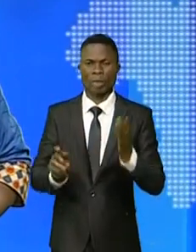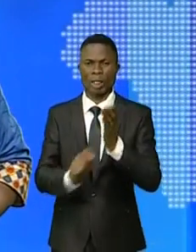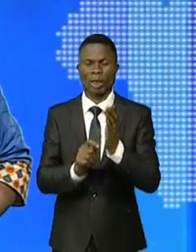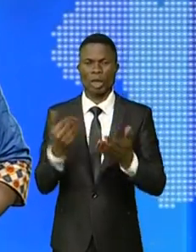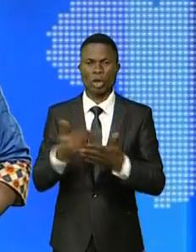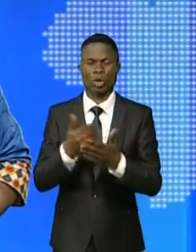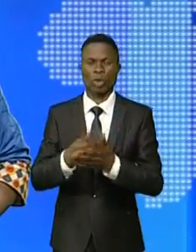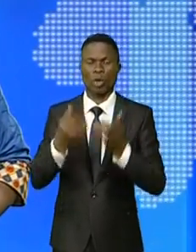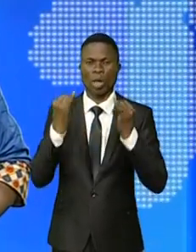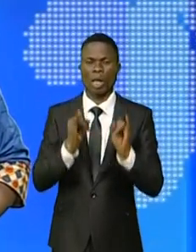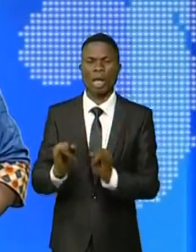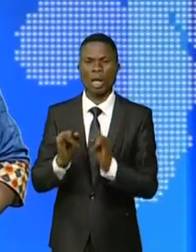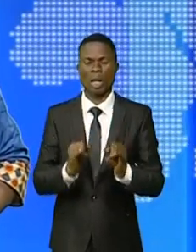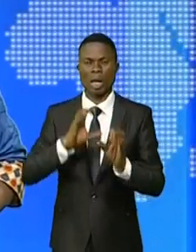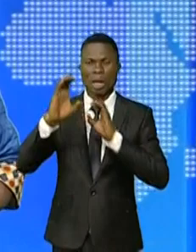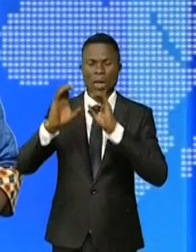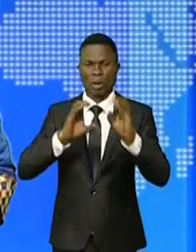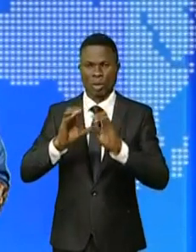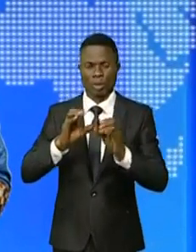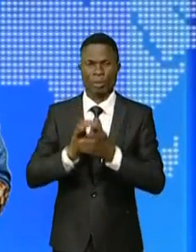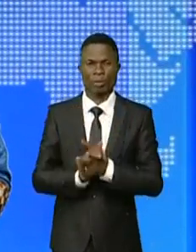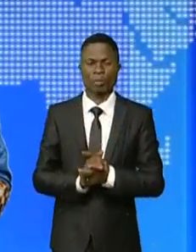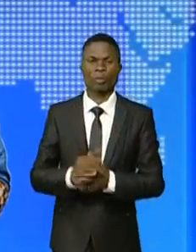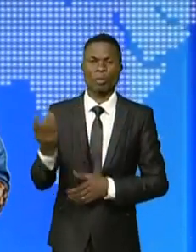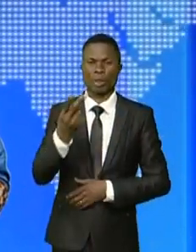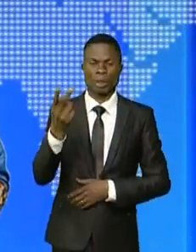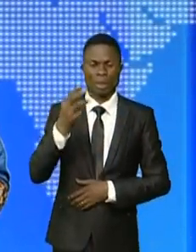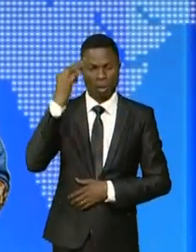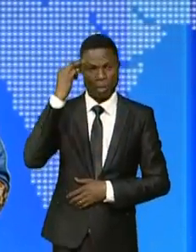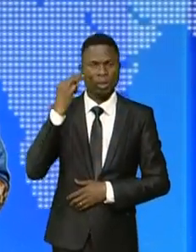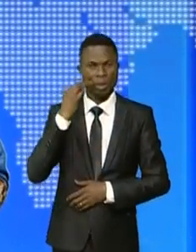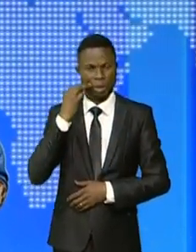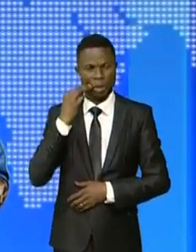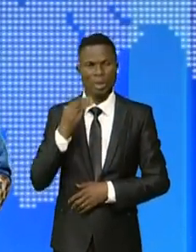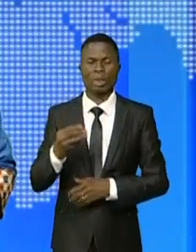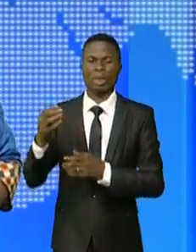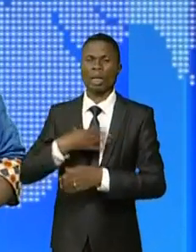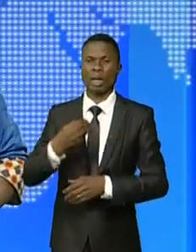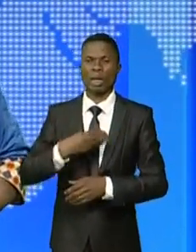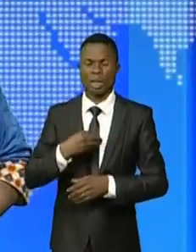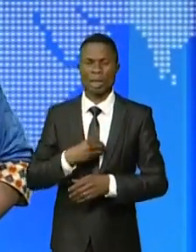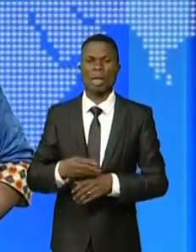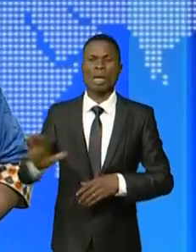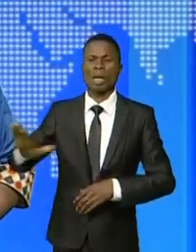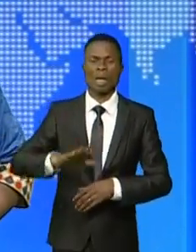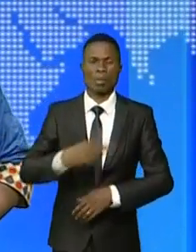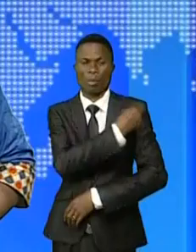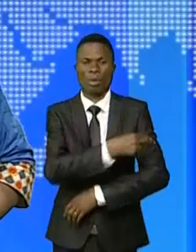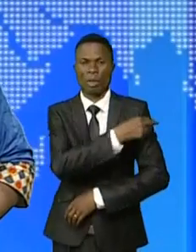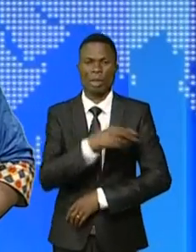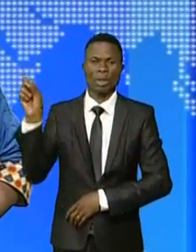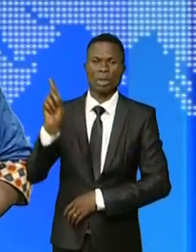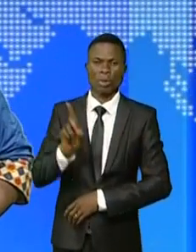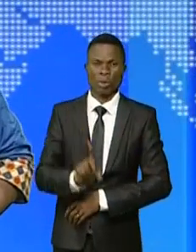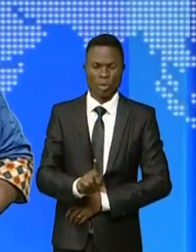Technologies de l'Information et de la Communication, Augustin Kibasa Maliba, et les investisseurs suisses de Global Message Service. Ces